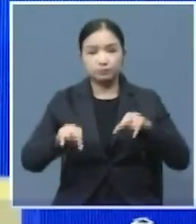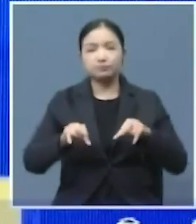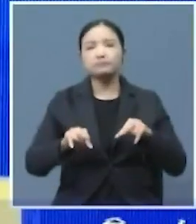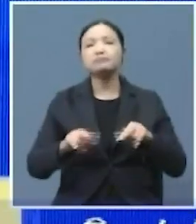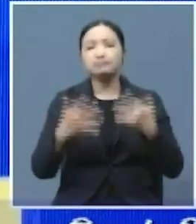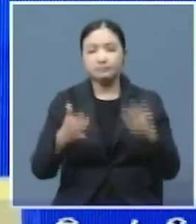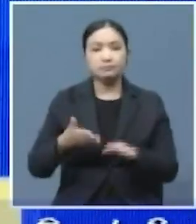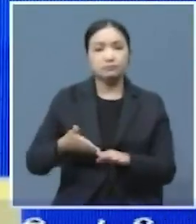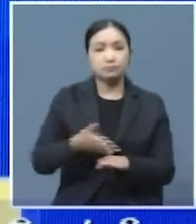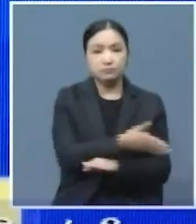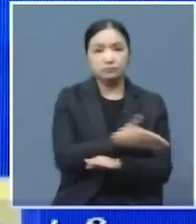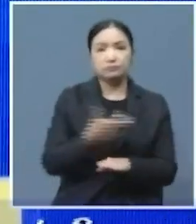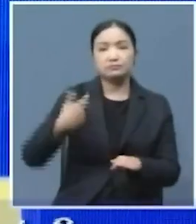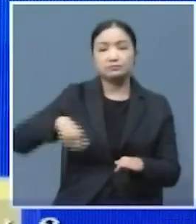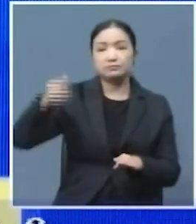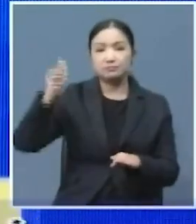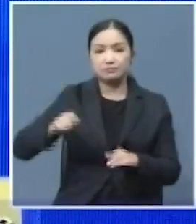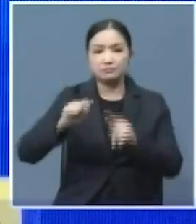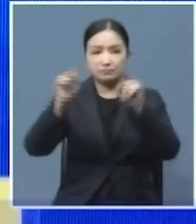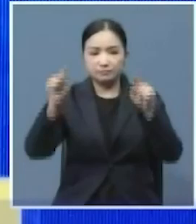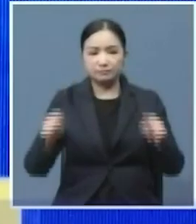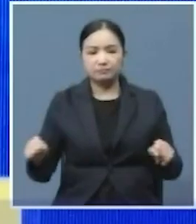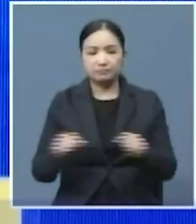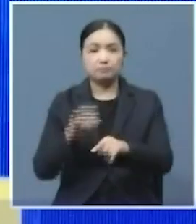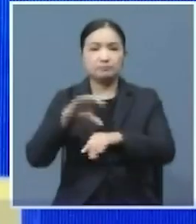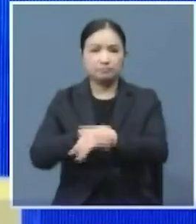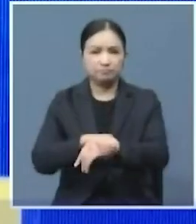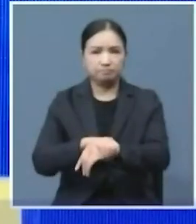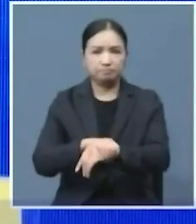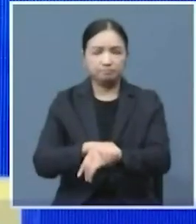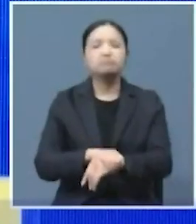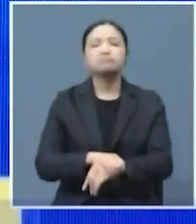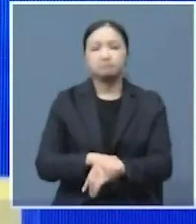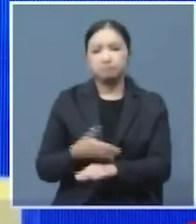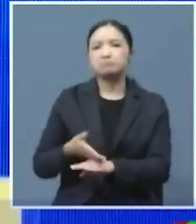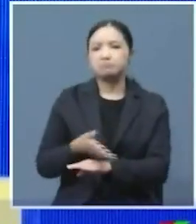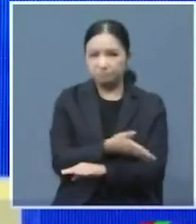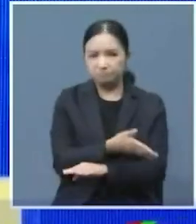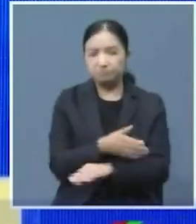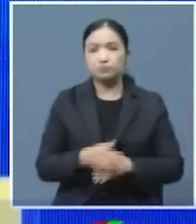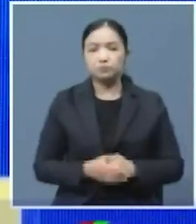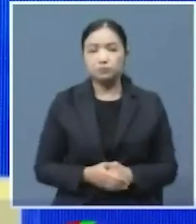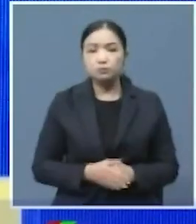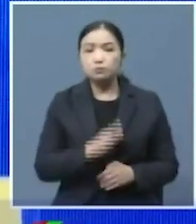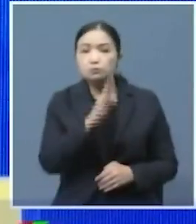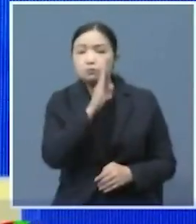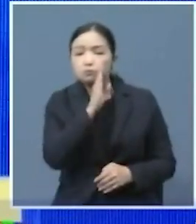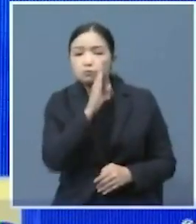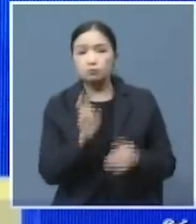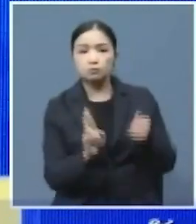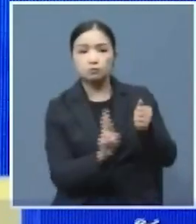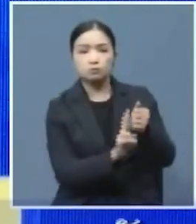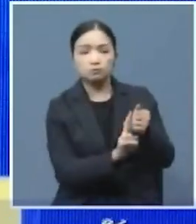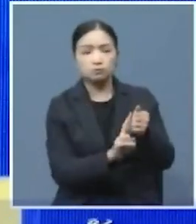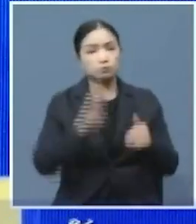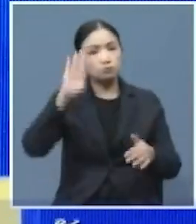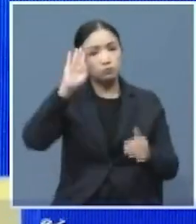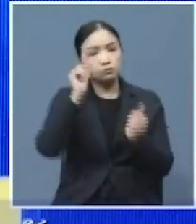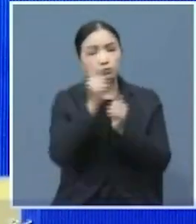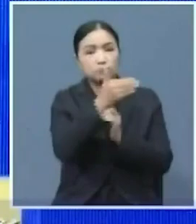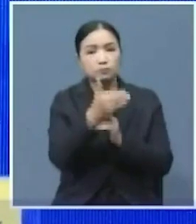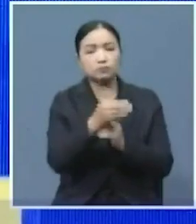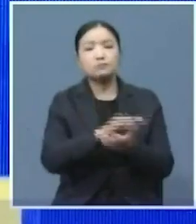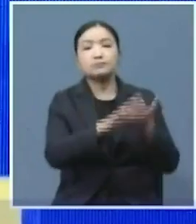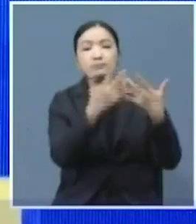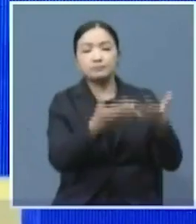มาก่อนที่ศาลจะออกหมายจับบิ๊กโจ๊กนะครับโดยหาข้อมูลฝั่งพจตำรวจเอกสุรเชษฐเสร็จสิ้นทั้งหมดแล้วเนี่ยก็